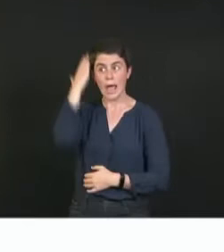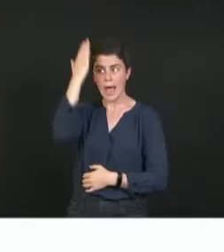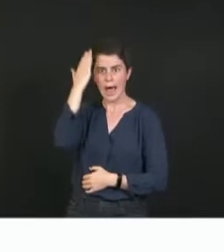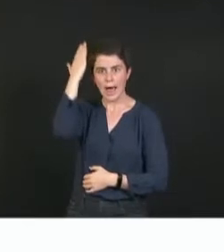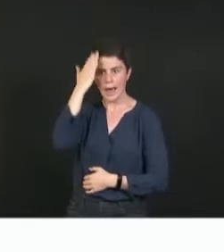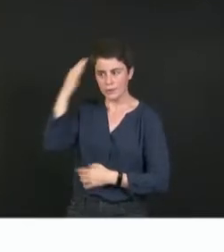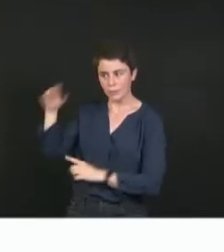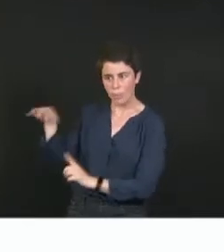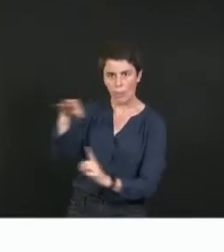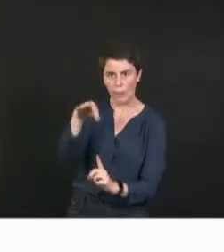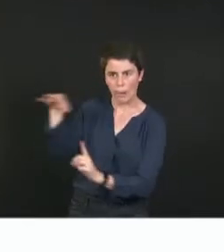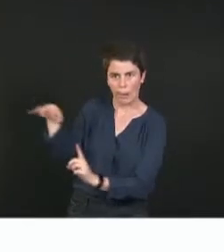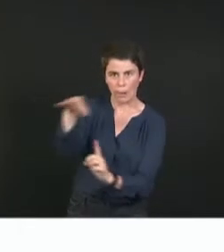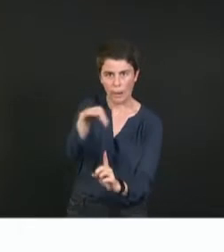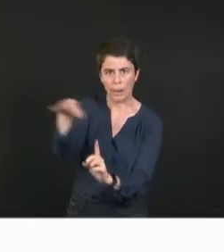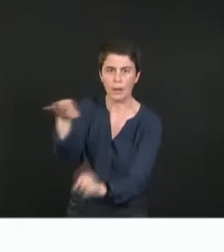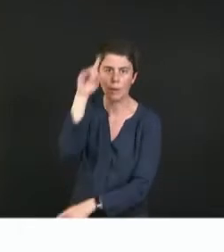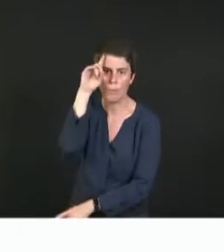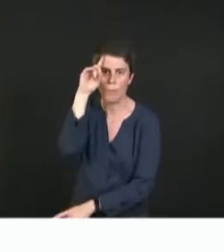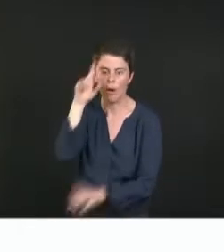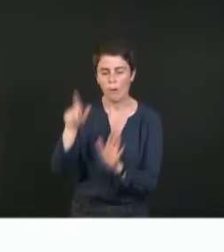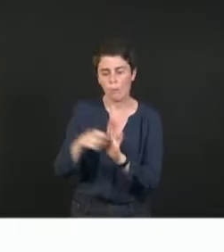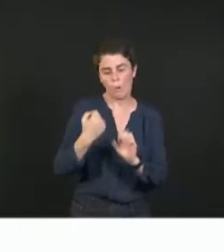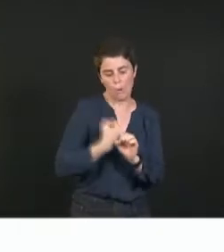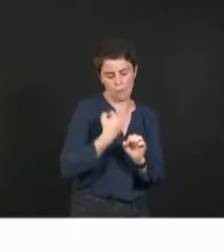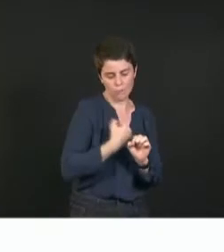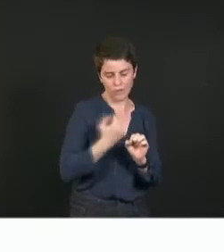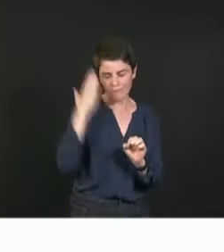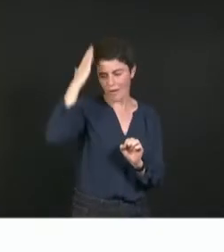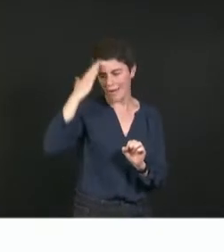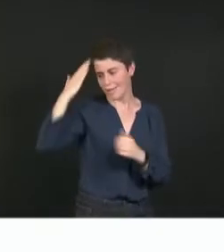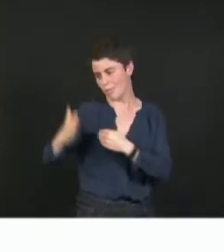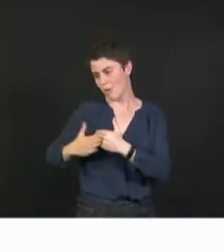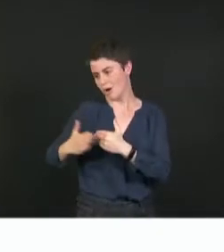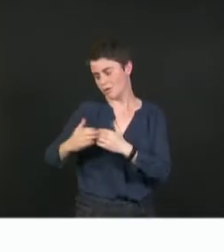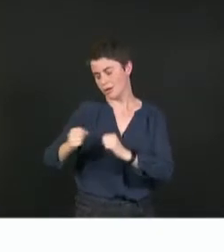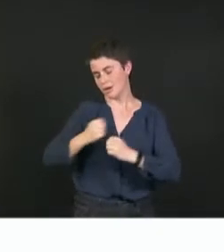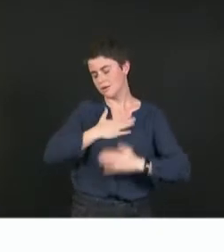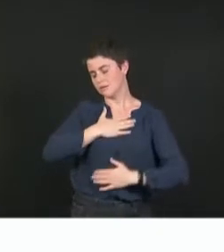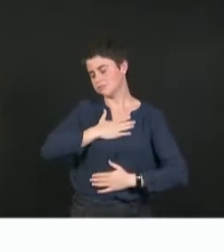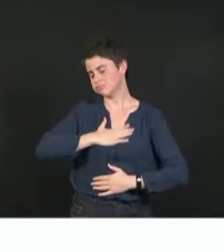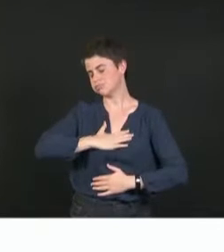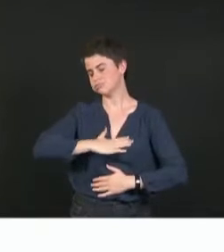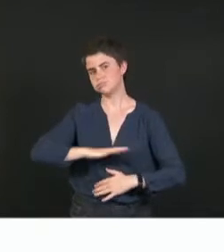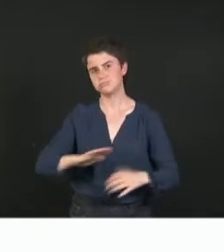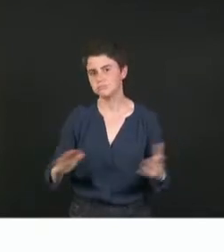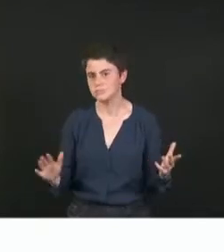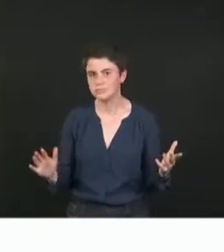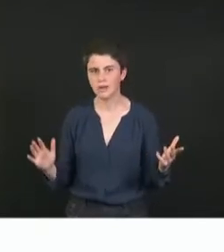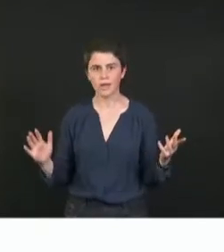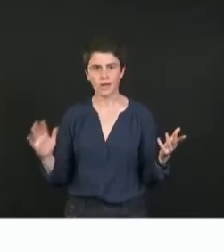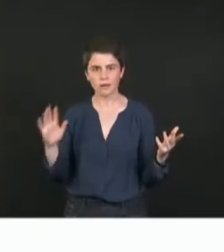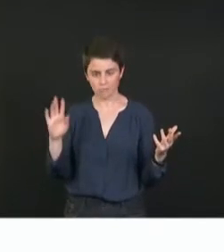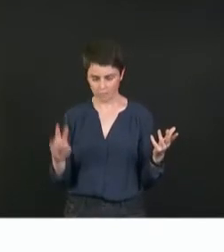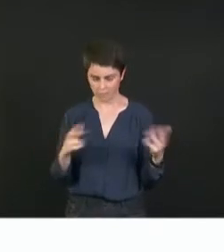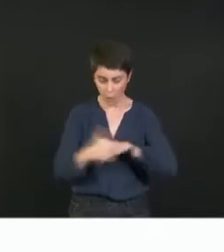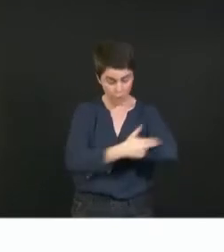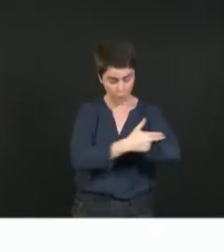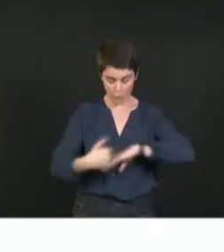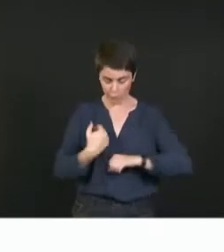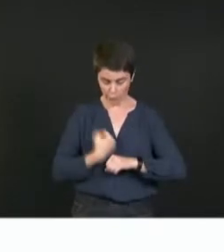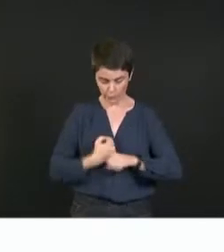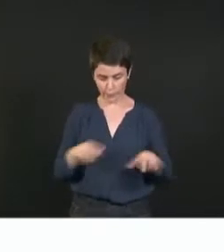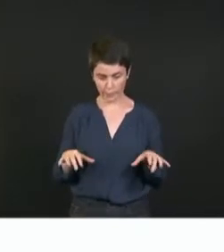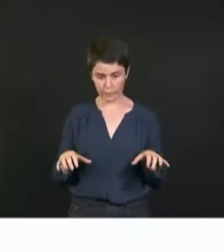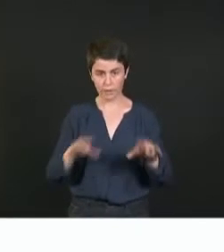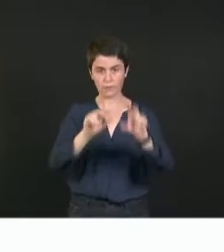bonheur en fait, de travailler auprès d'animaux au quotidien pour que... Quand on travaille à notre bureau et devant